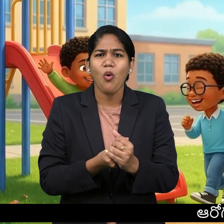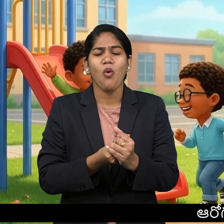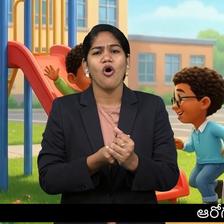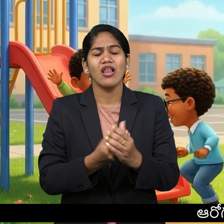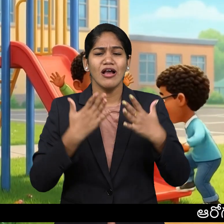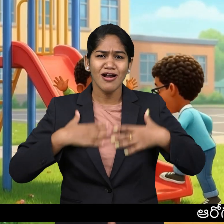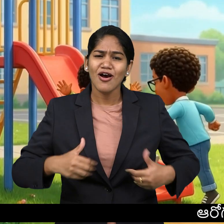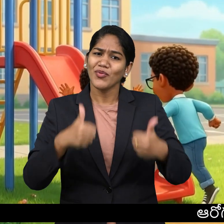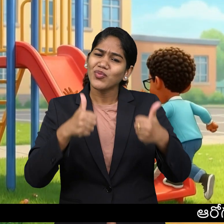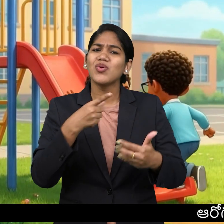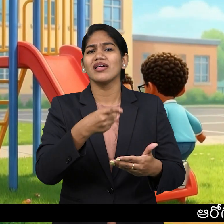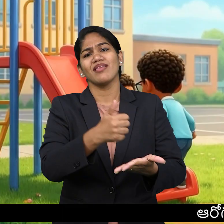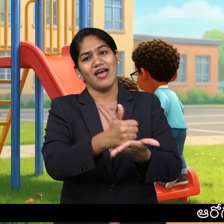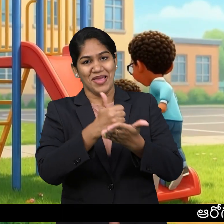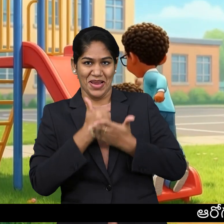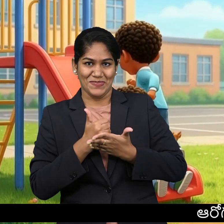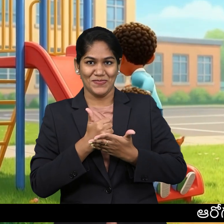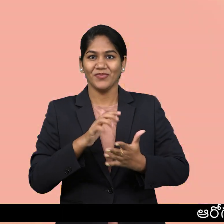ఆరోగ్యంగా ఉండడానికి